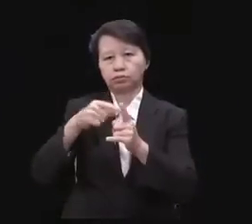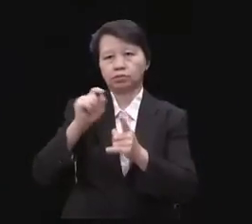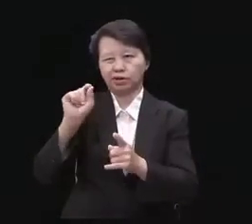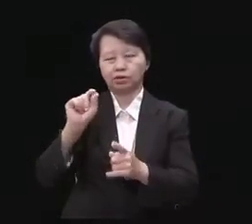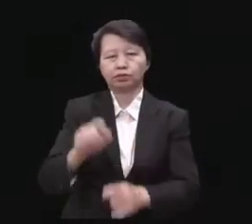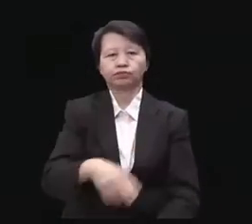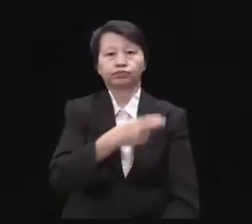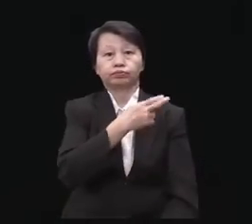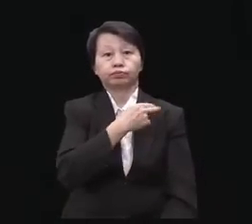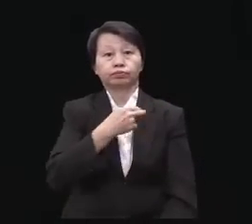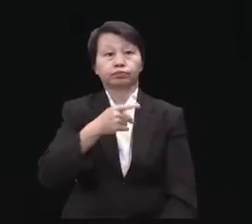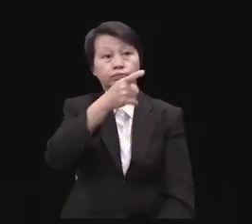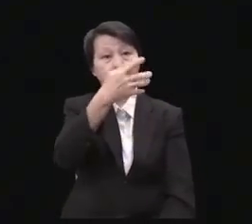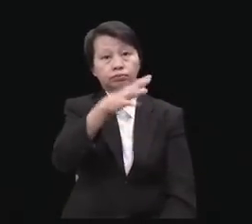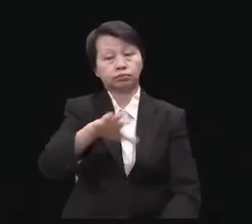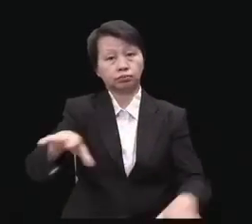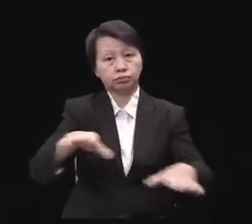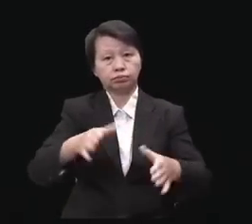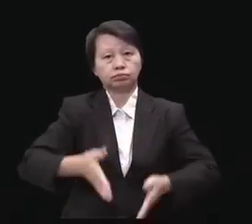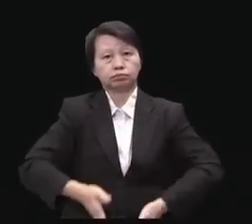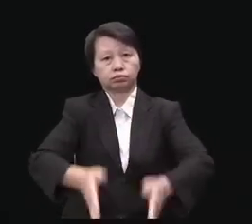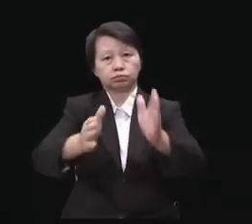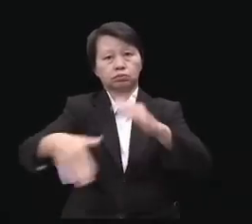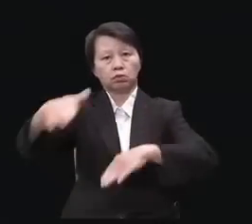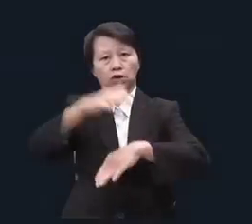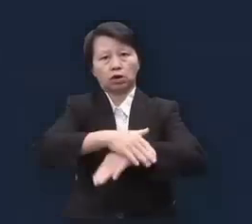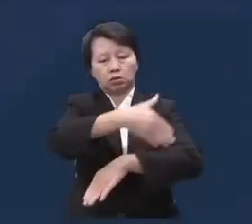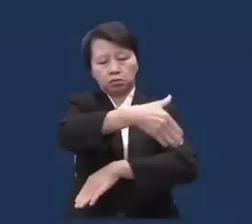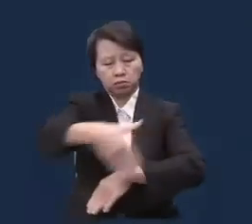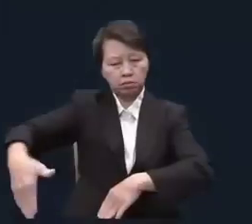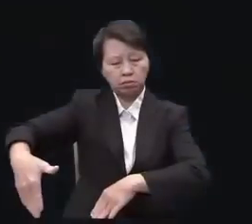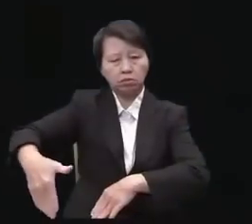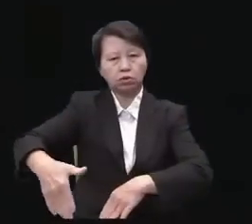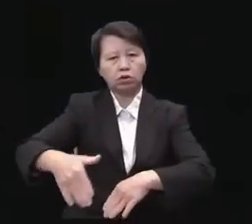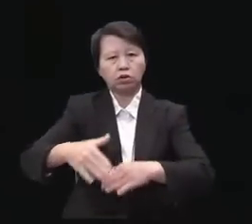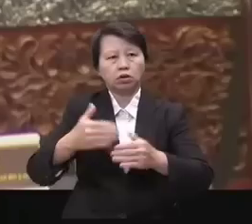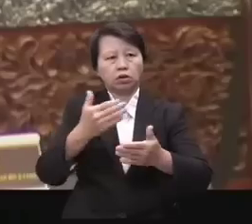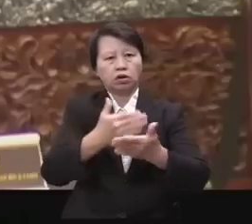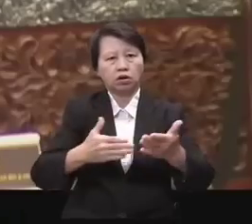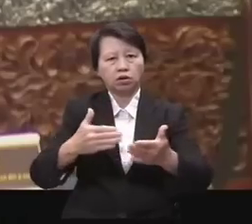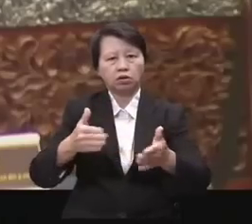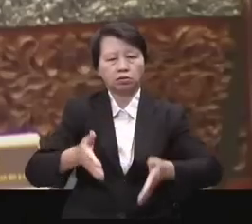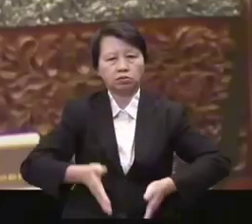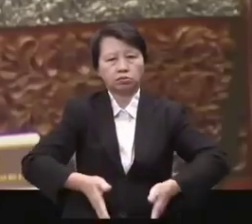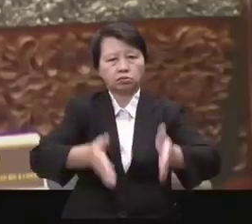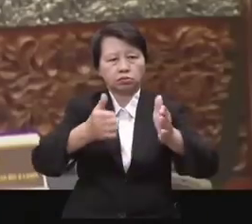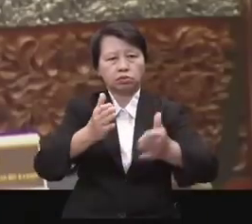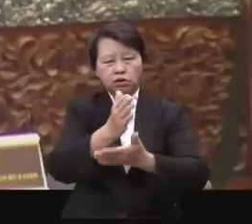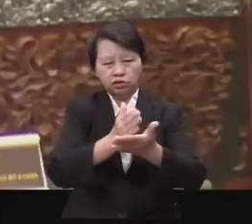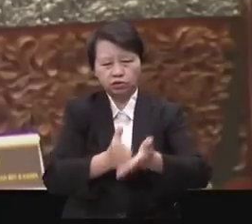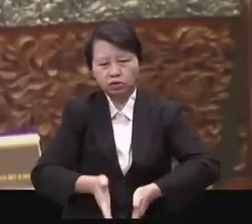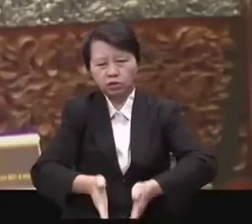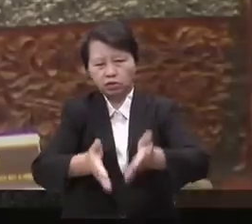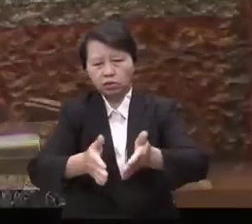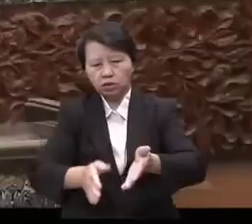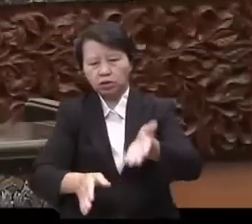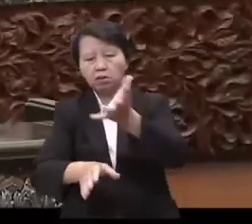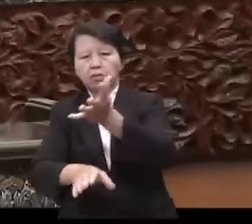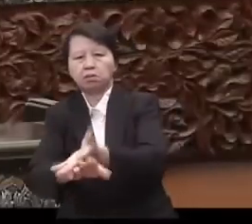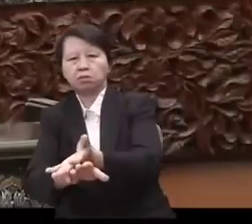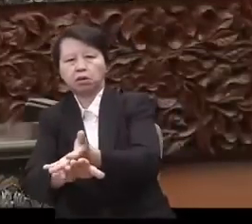Indonesia telah membina jalan raya di atas sempadan. Setengah tempat lebih tepi sempadan dan setengah tempat terkena batu